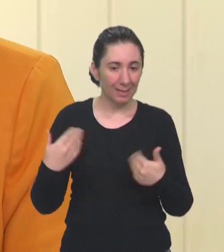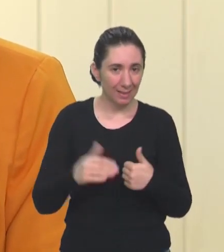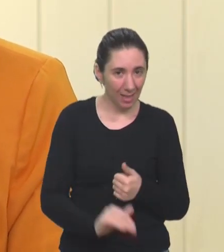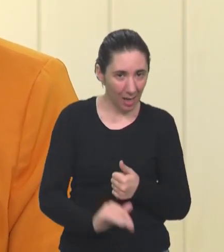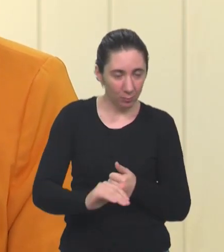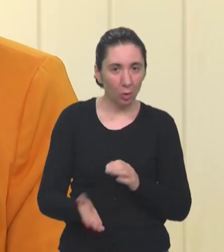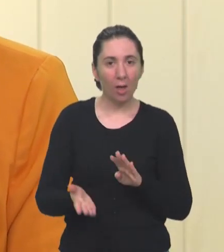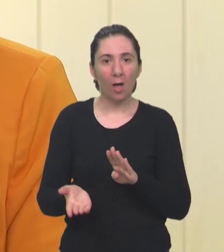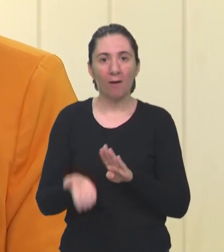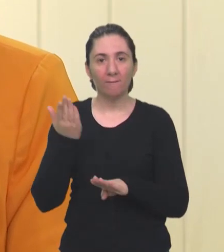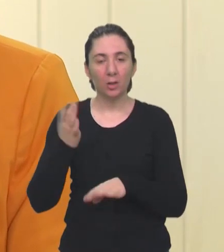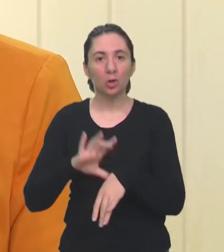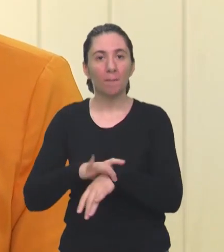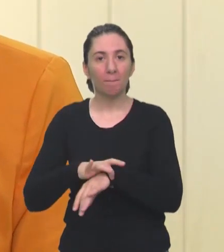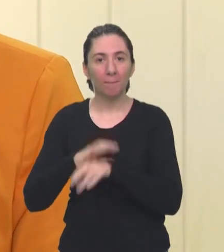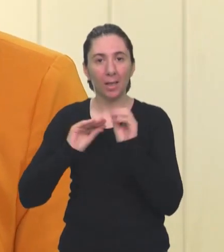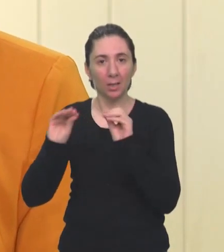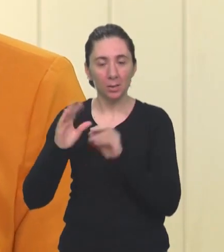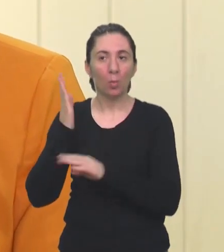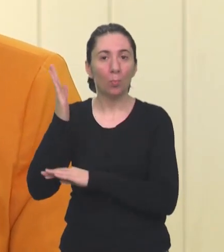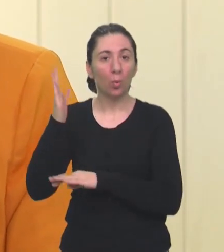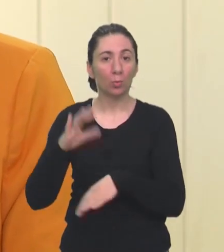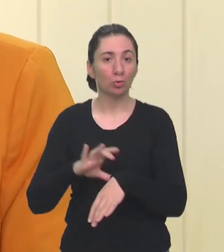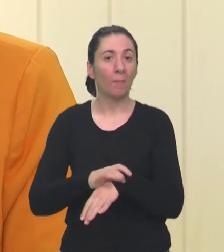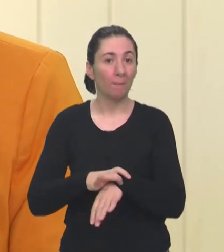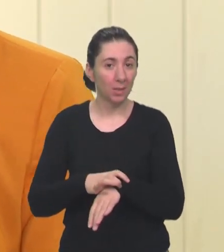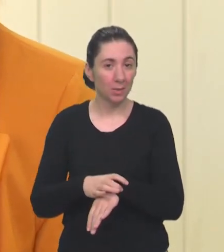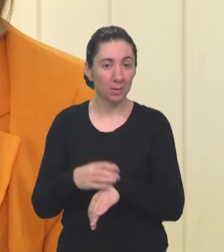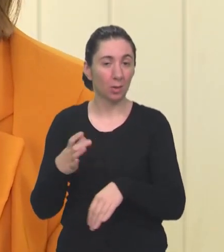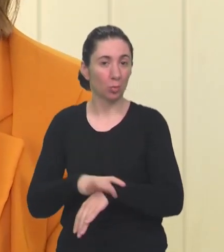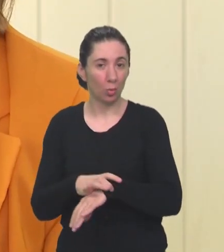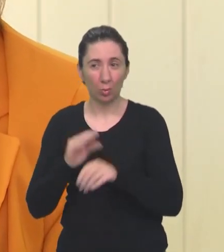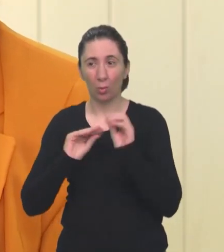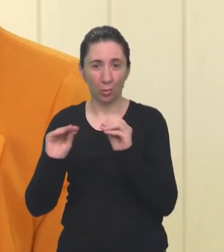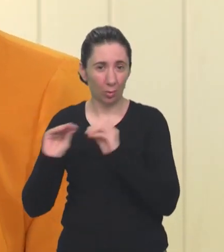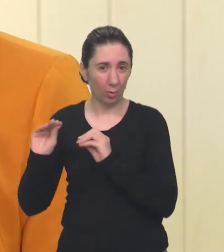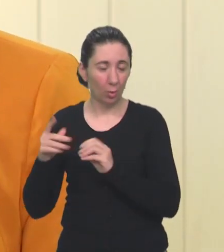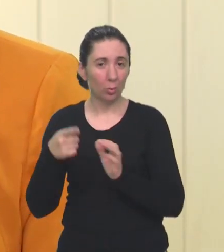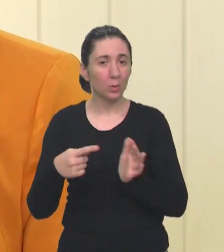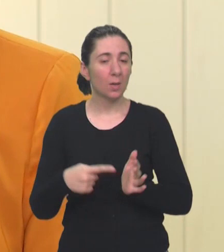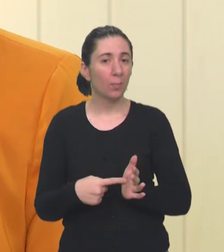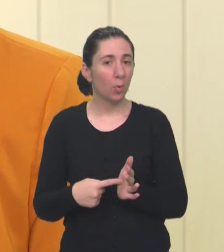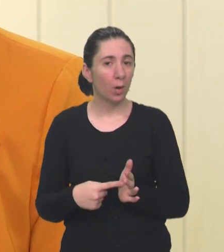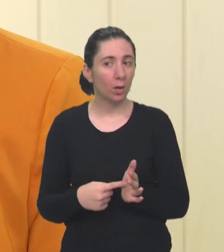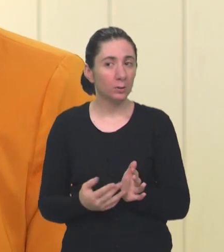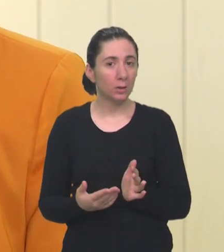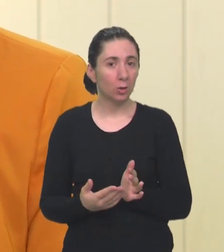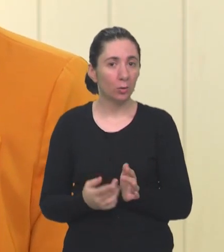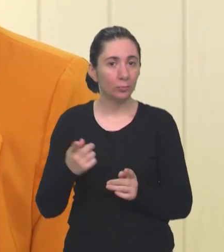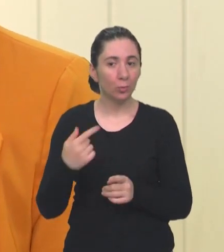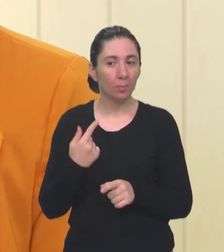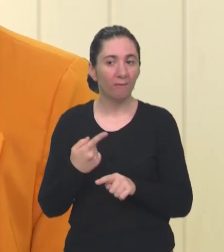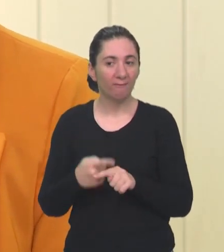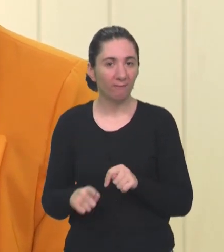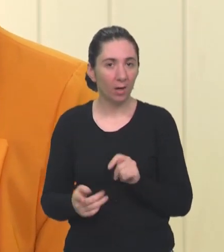više na edukaciju medicinskih djelatnika, odnosno budućih medicinskih djelatnika. Nekako se to pokazalo da eto, tu nam